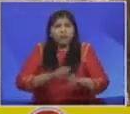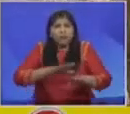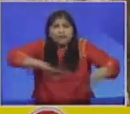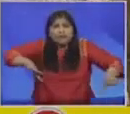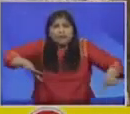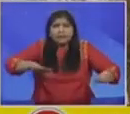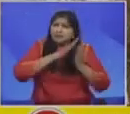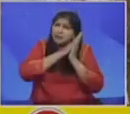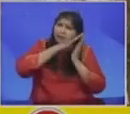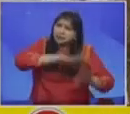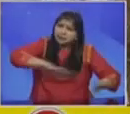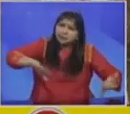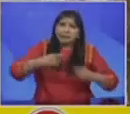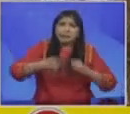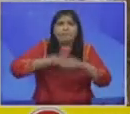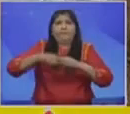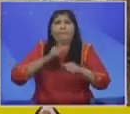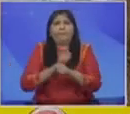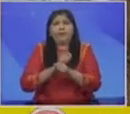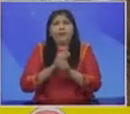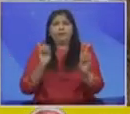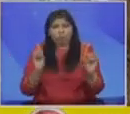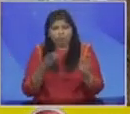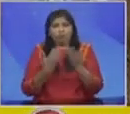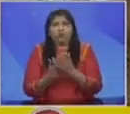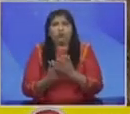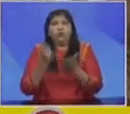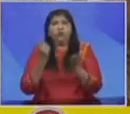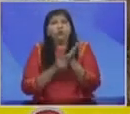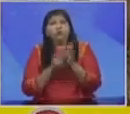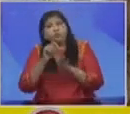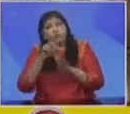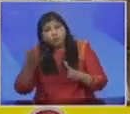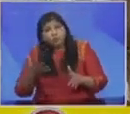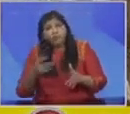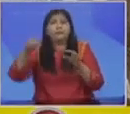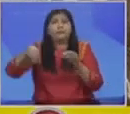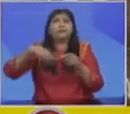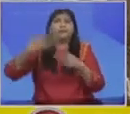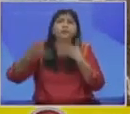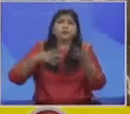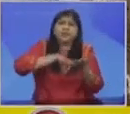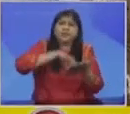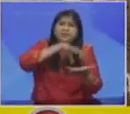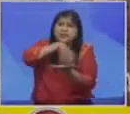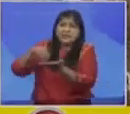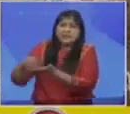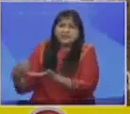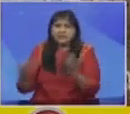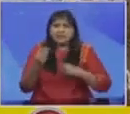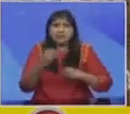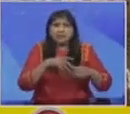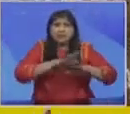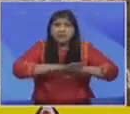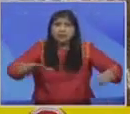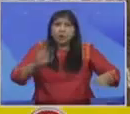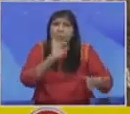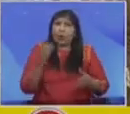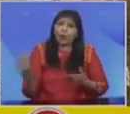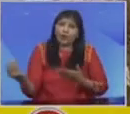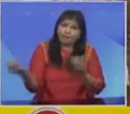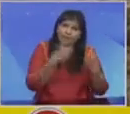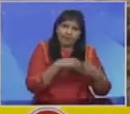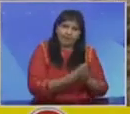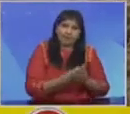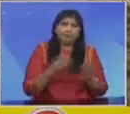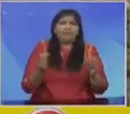किया। जल्द ही उन्हें न केवल उत्तर प्रदेश बल्कि दूसरे राज्यों से भी चटाई के ऑर्डर मिलने शुरू